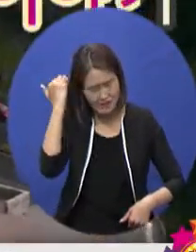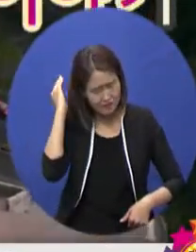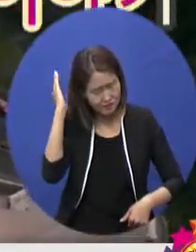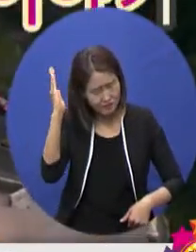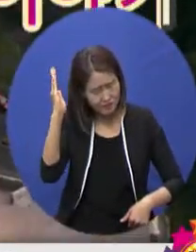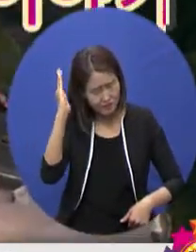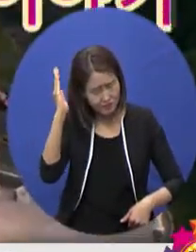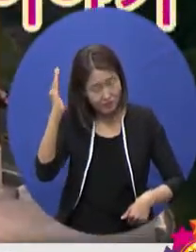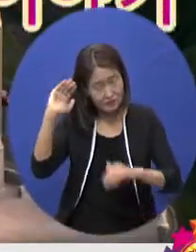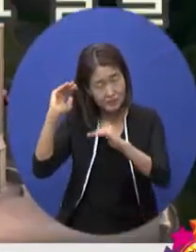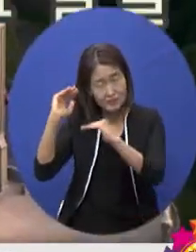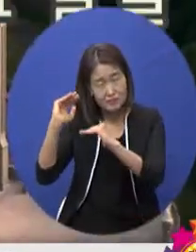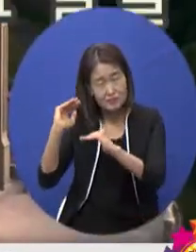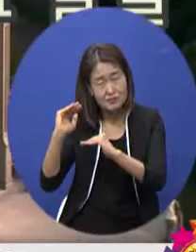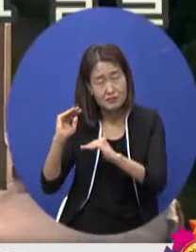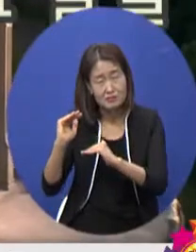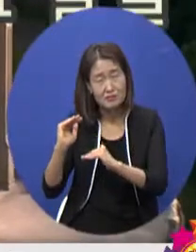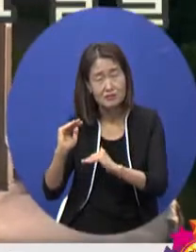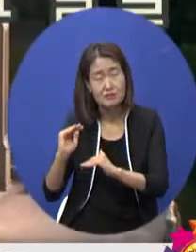슬픈 이야기